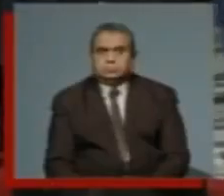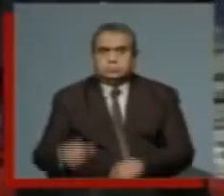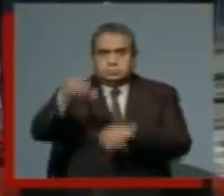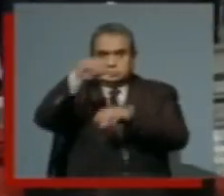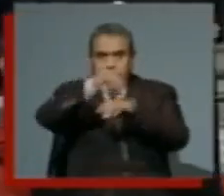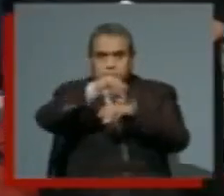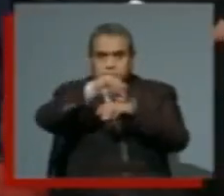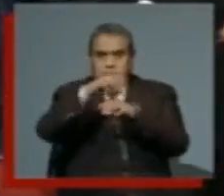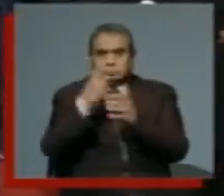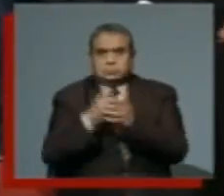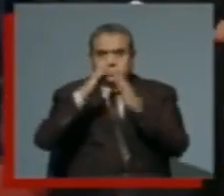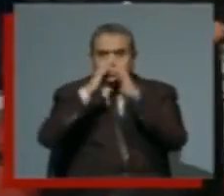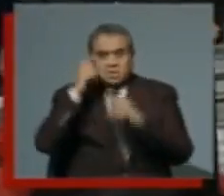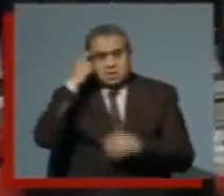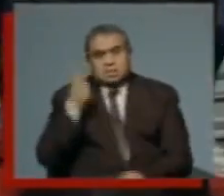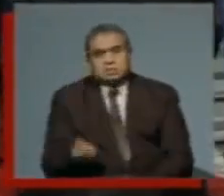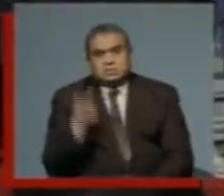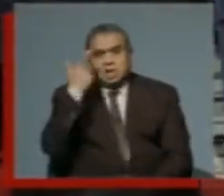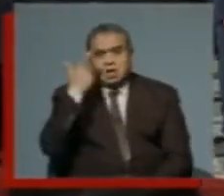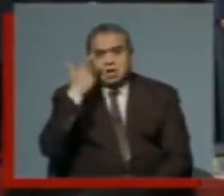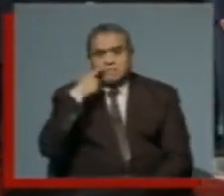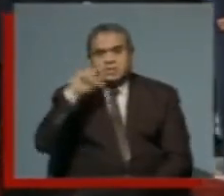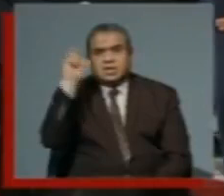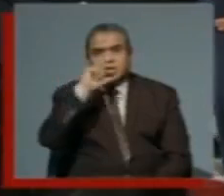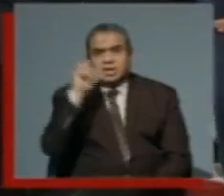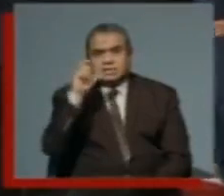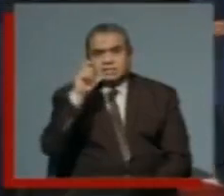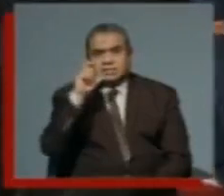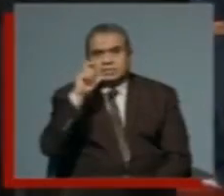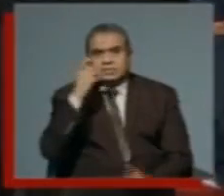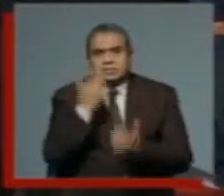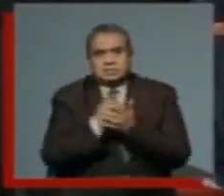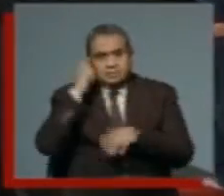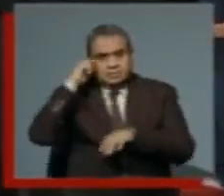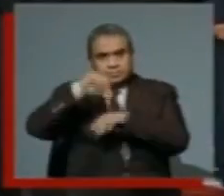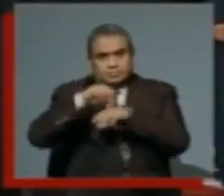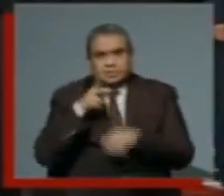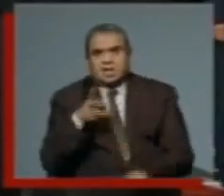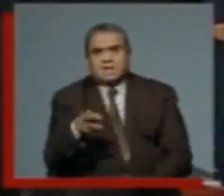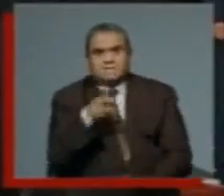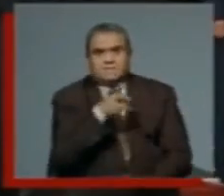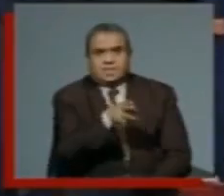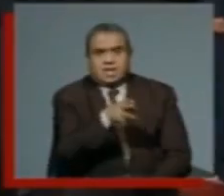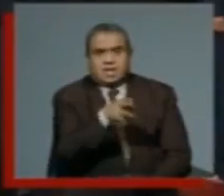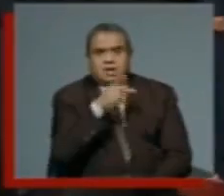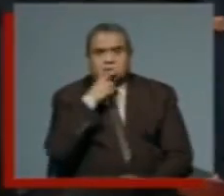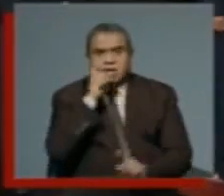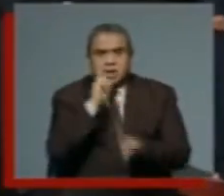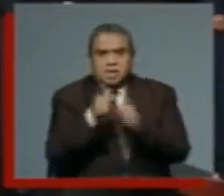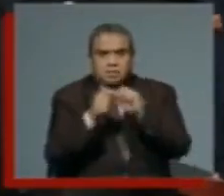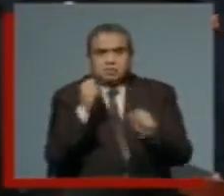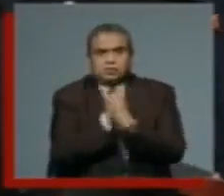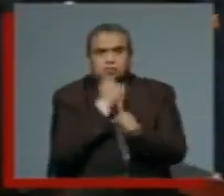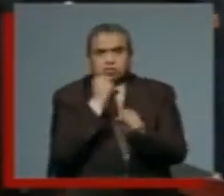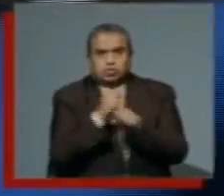مصر الثقافي الاسلامي ايفانا افتتاحه وادانا ببدء عمله